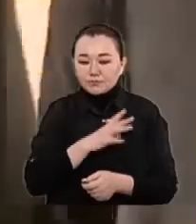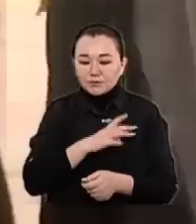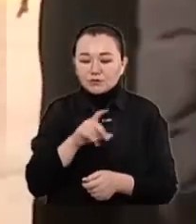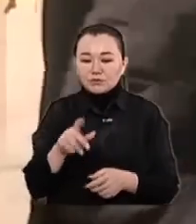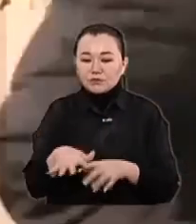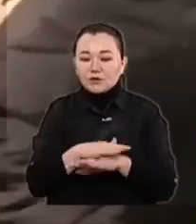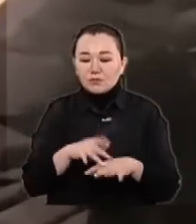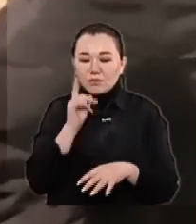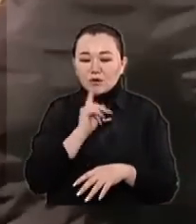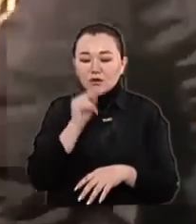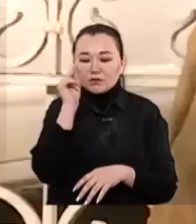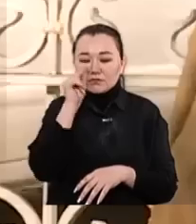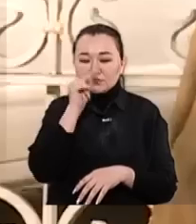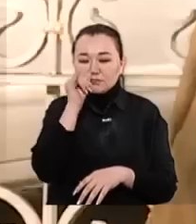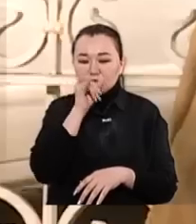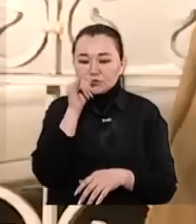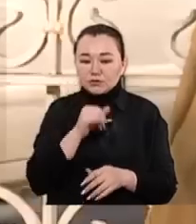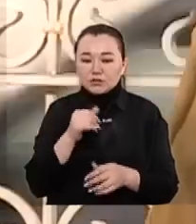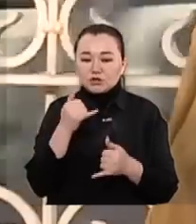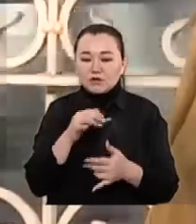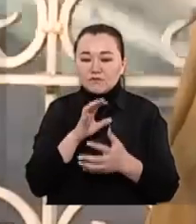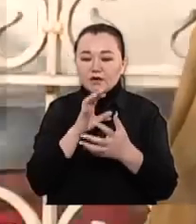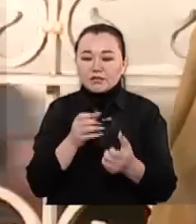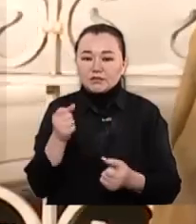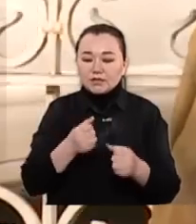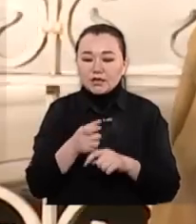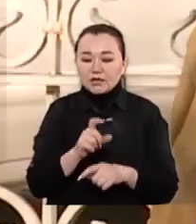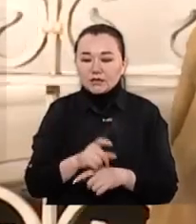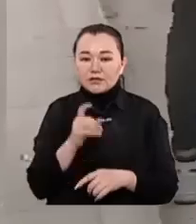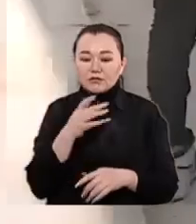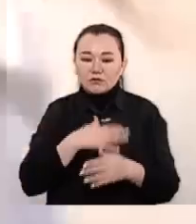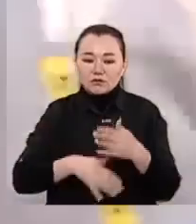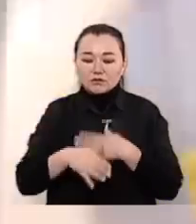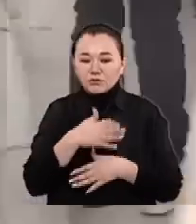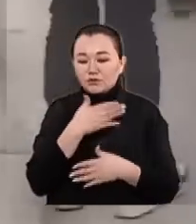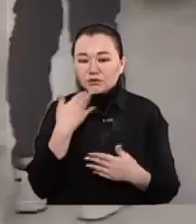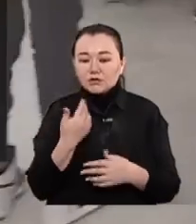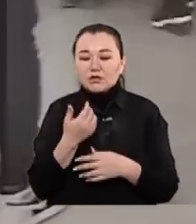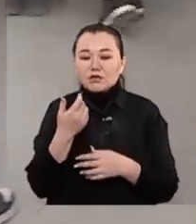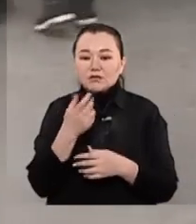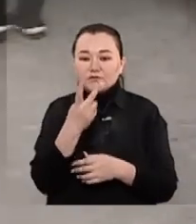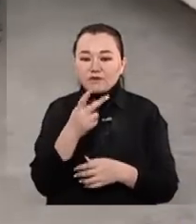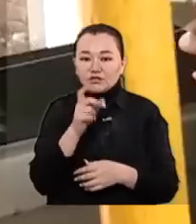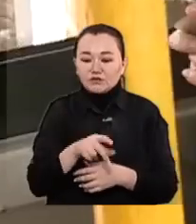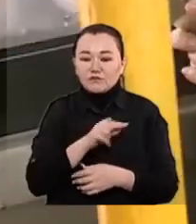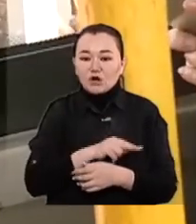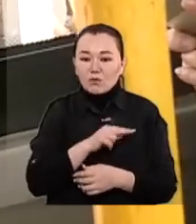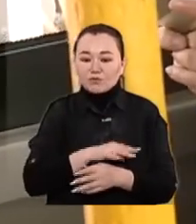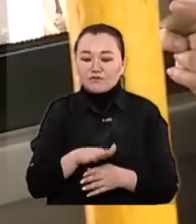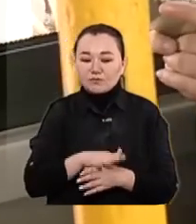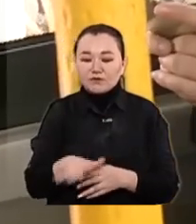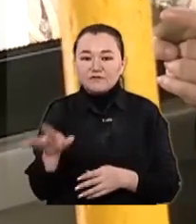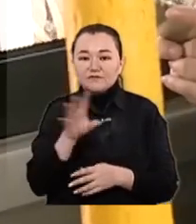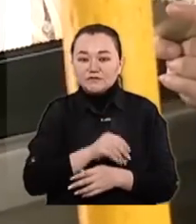негізі. Халыққа пока үйренбей жатыр да. Жүргізушілердің де бұл жүйеге қуанып тұрғаны шамалы. Екі адамның жұмысын істеп жүрген олар